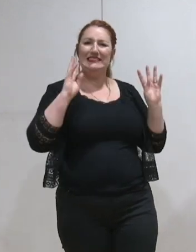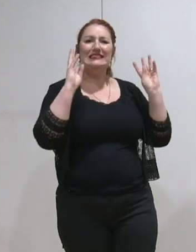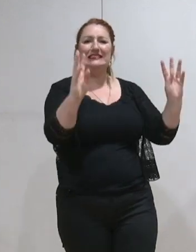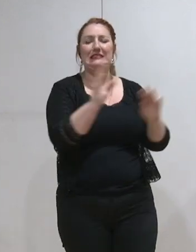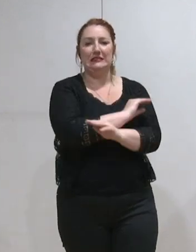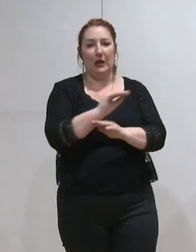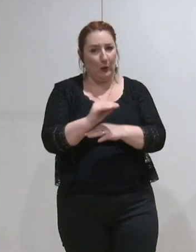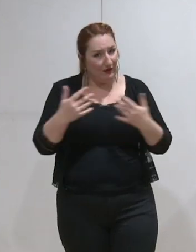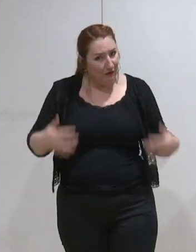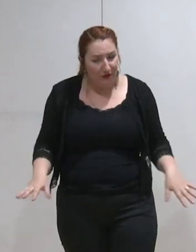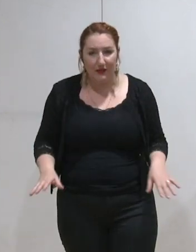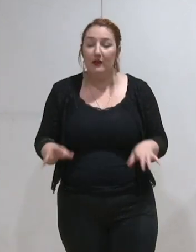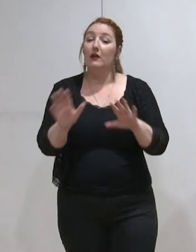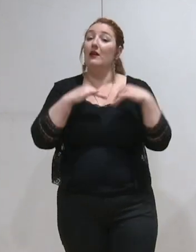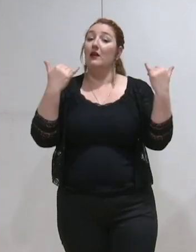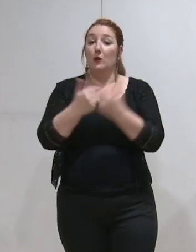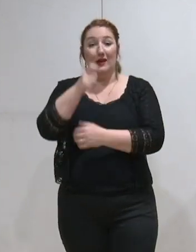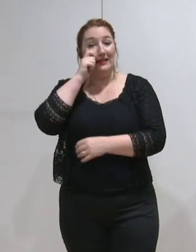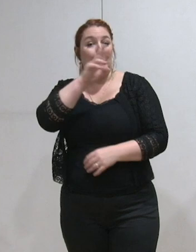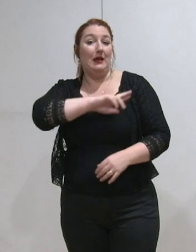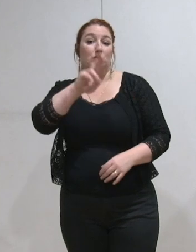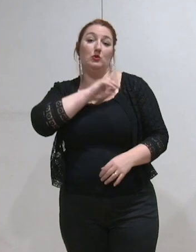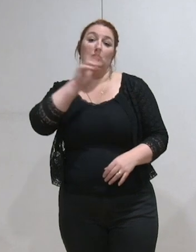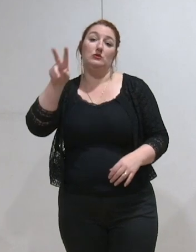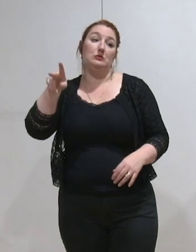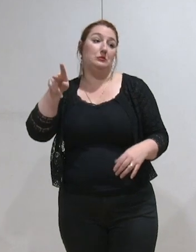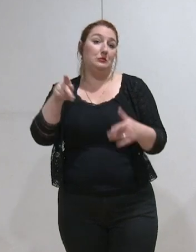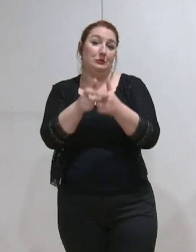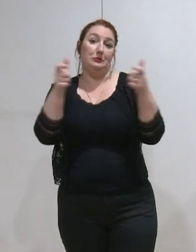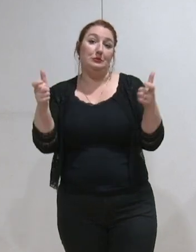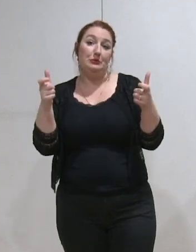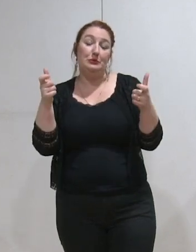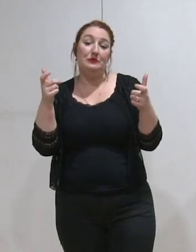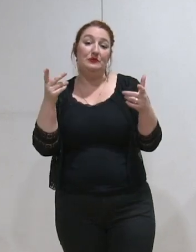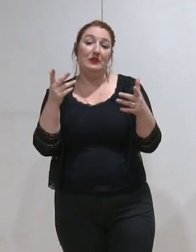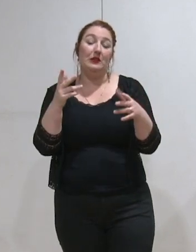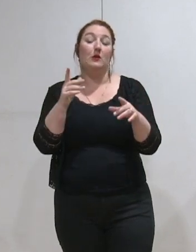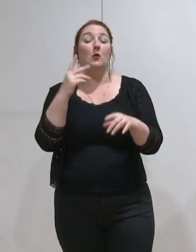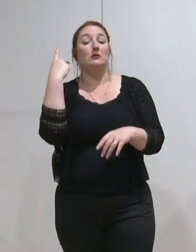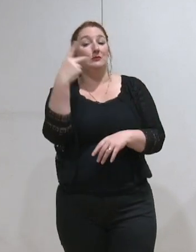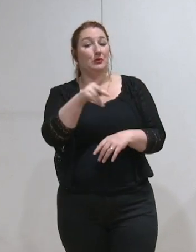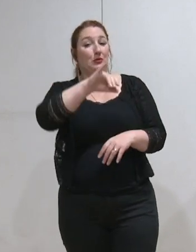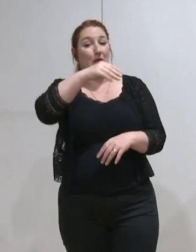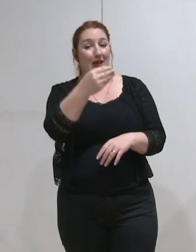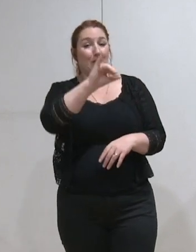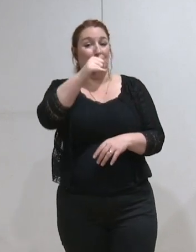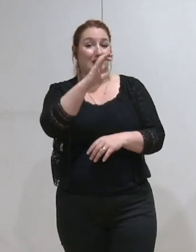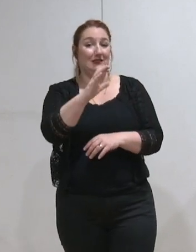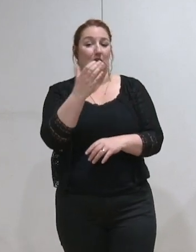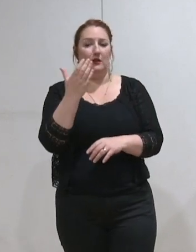et une réunion avec les experts en assurance de la ville et de la MJC s'est tenue dès le milieu de la semaine